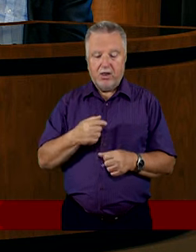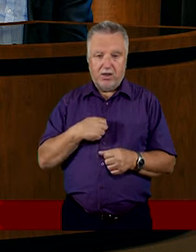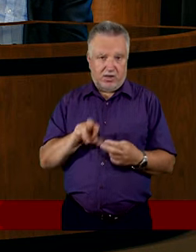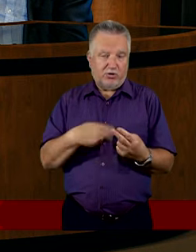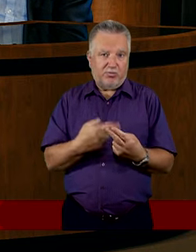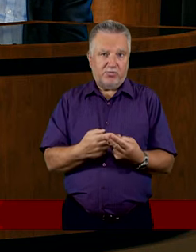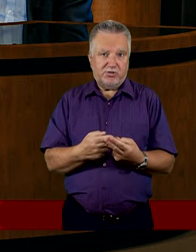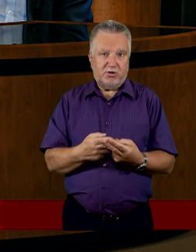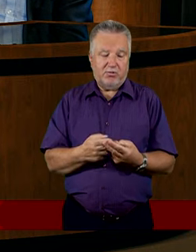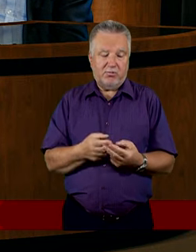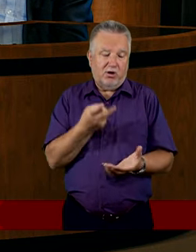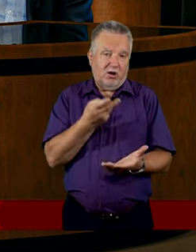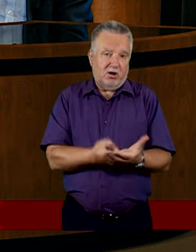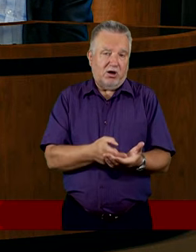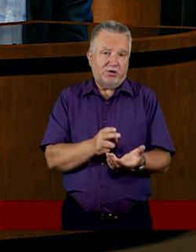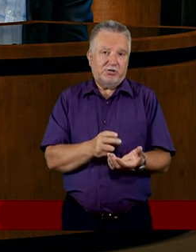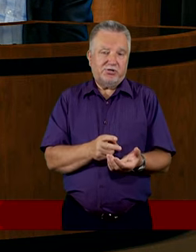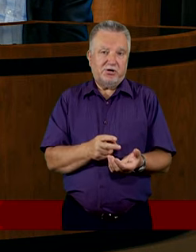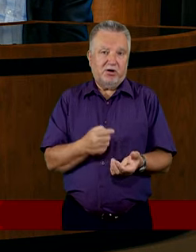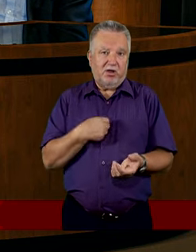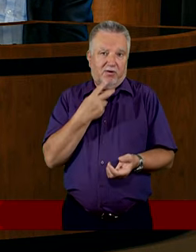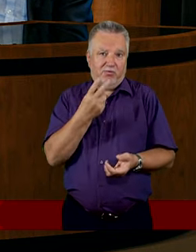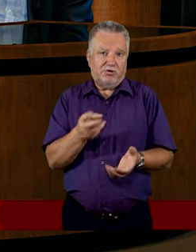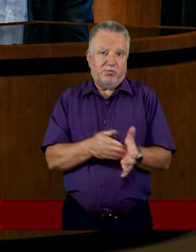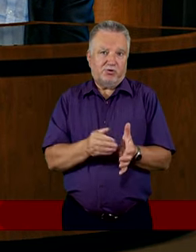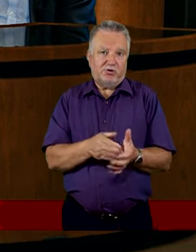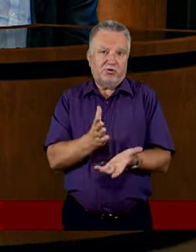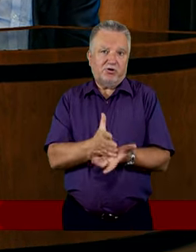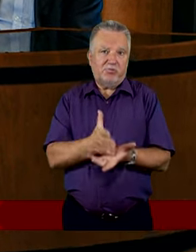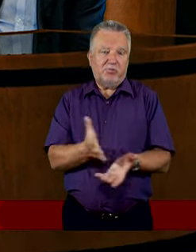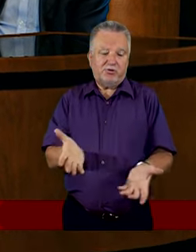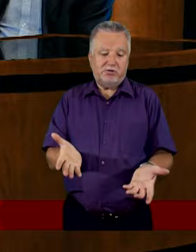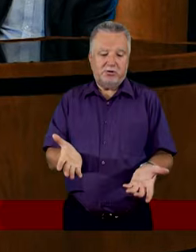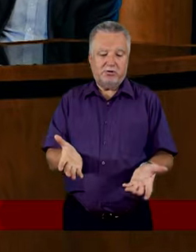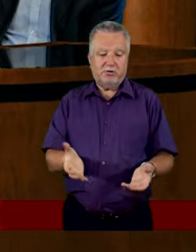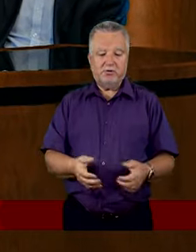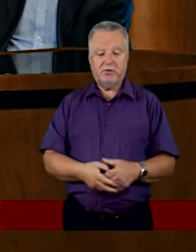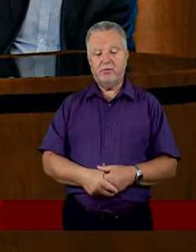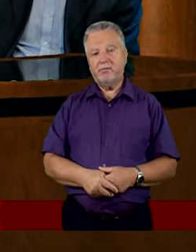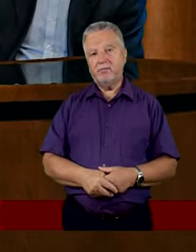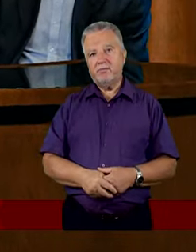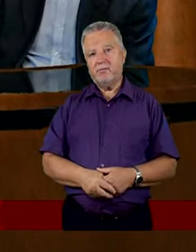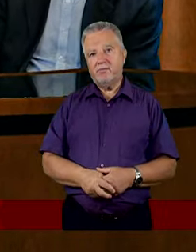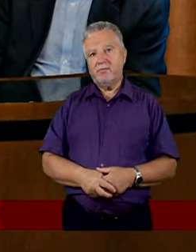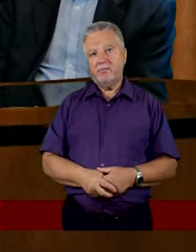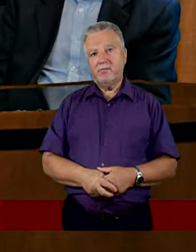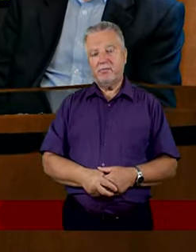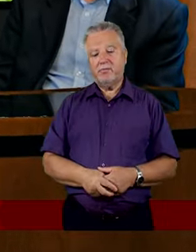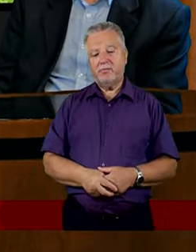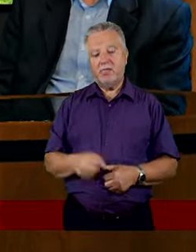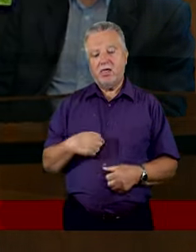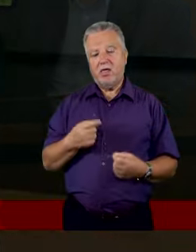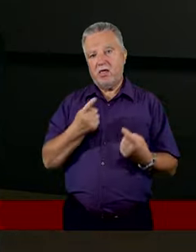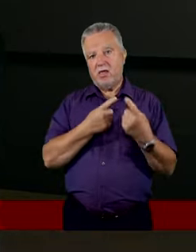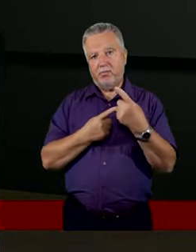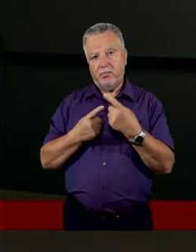Ja powiedziałam, no po prostu, leży pani na chodniku, więc widzę, że potrzebuje pani pomocy. Mhm.